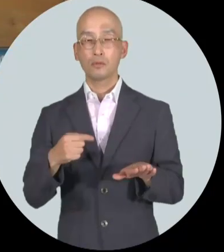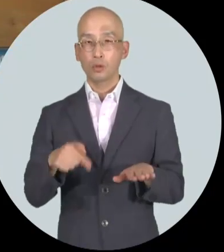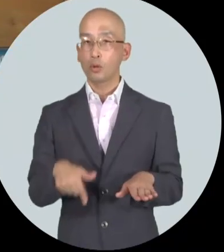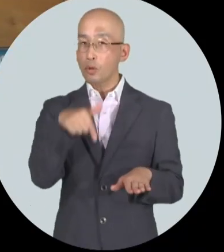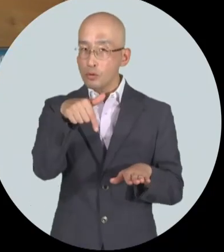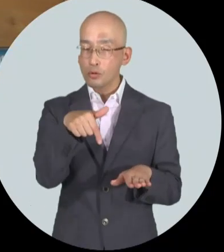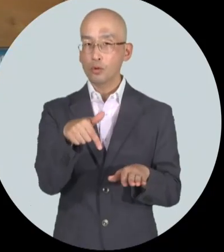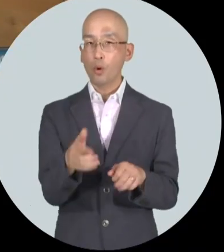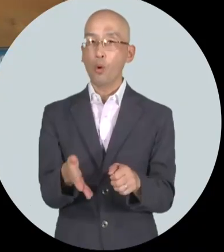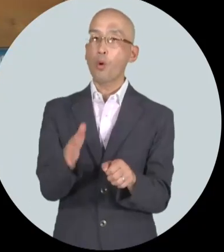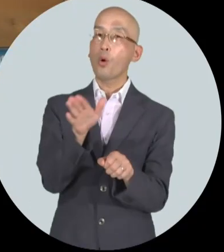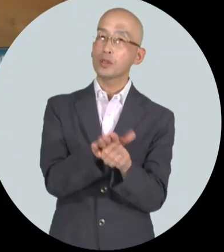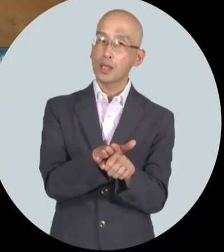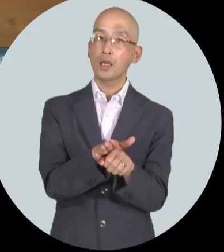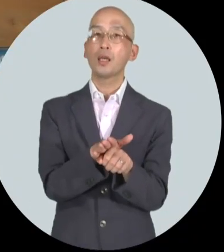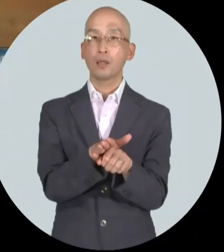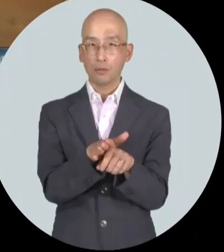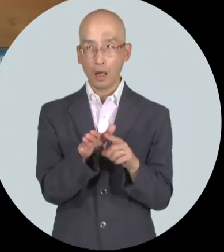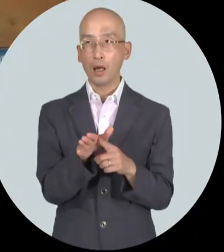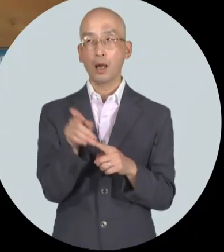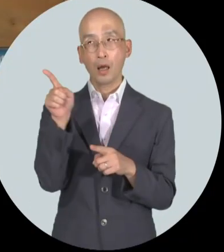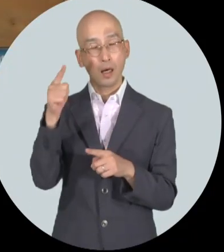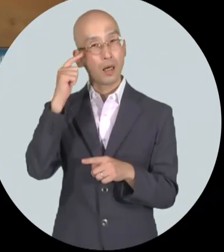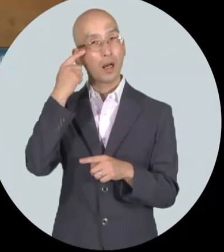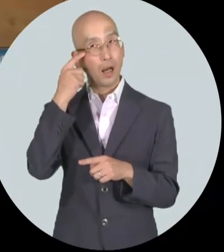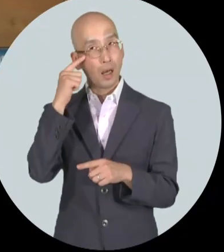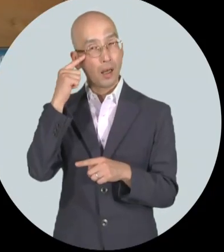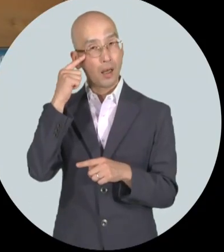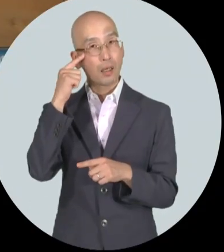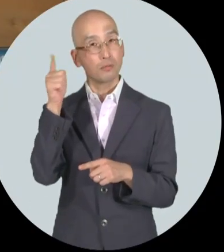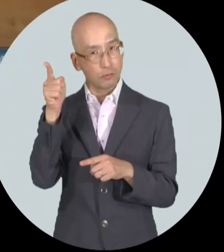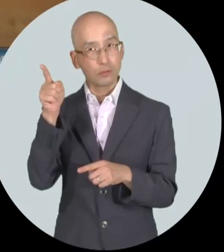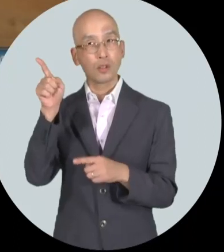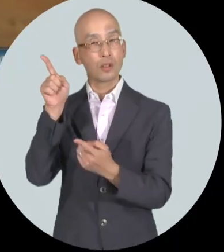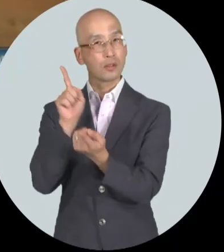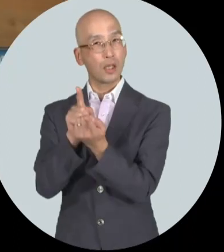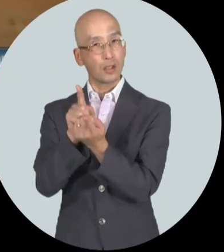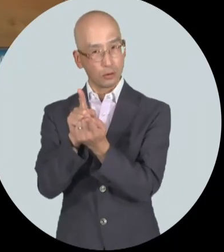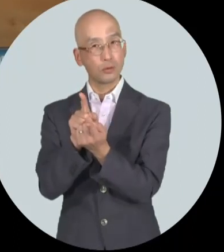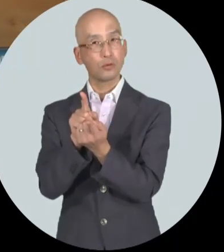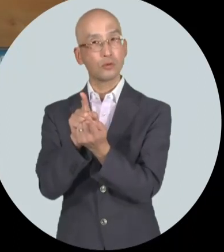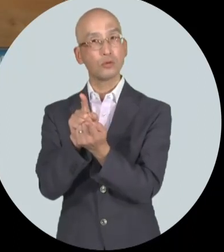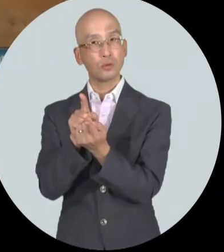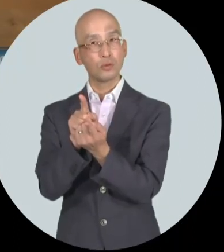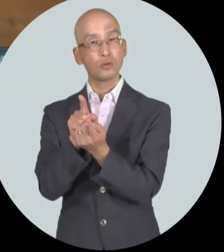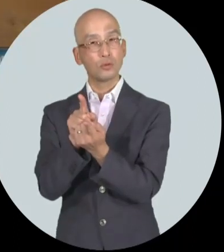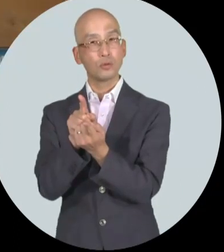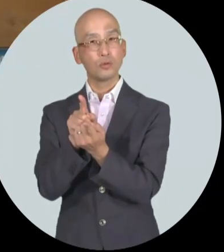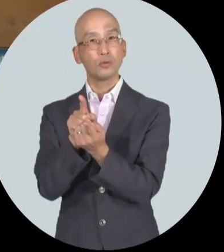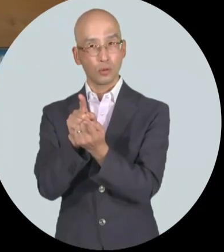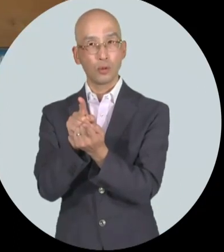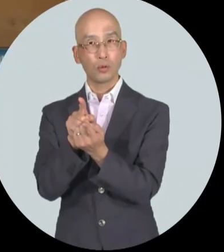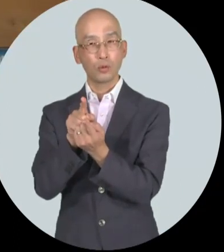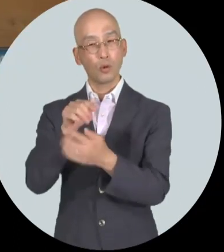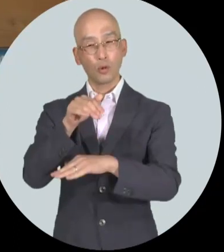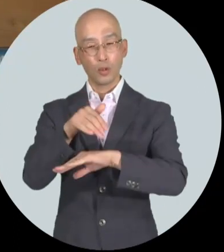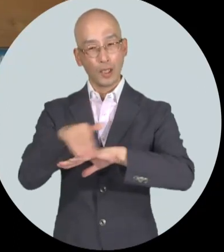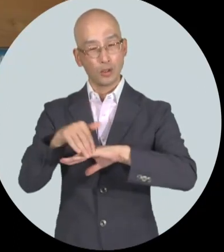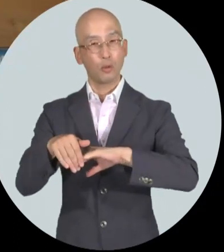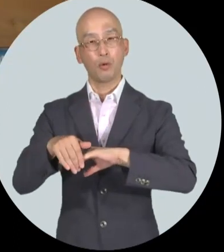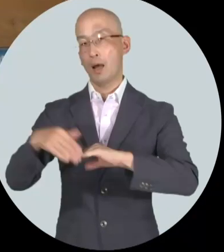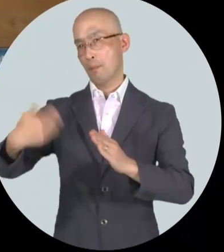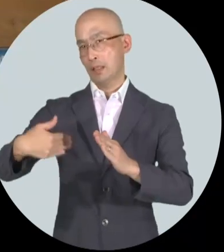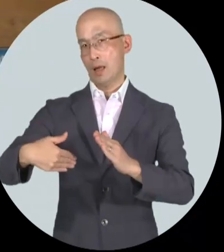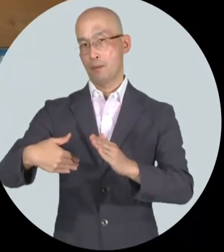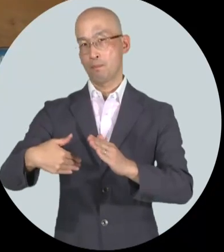算にはその岸田首相が考えておられる対策についての受けの補正予算は計上しており